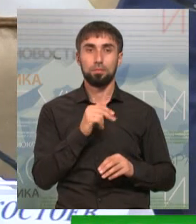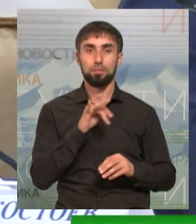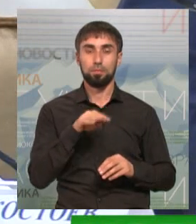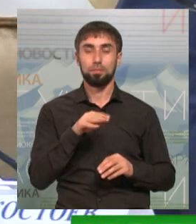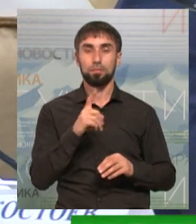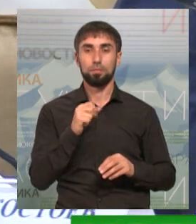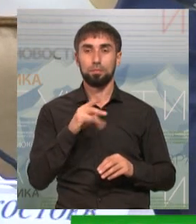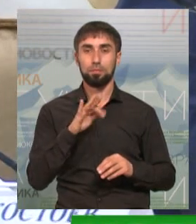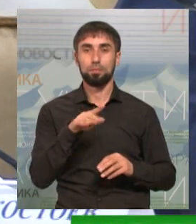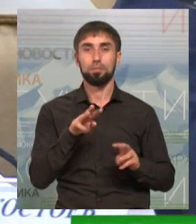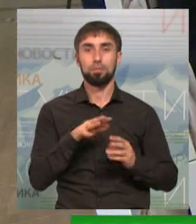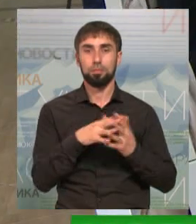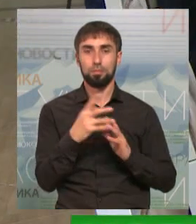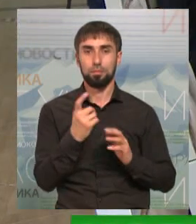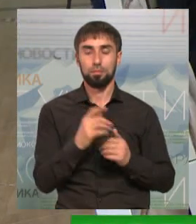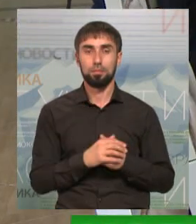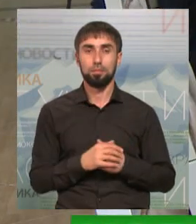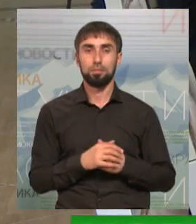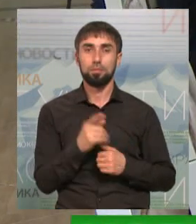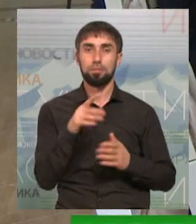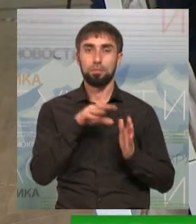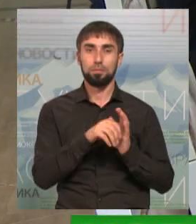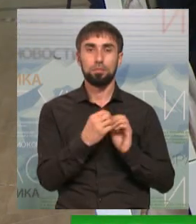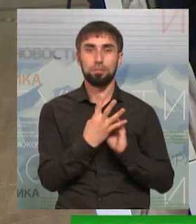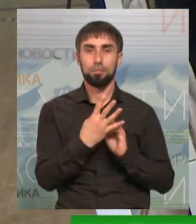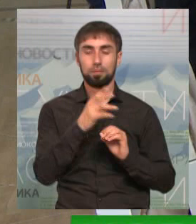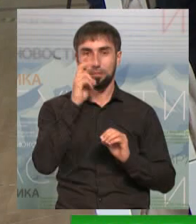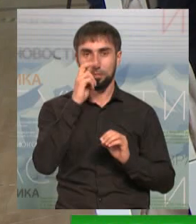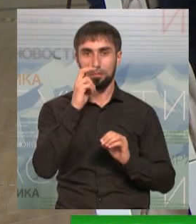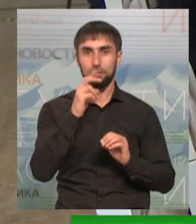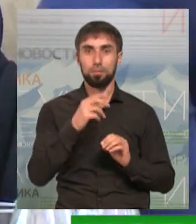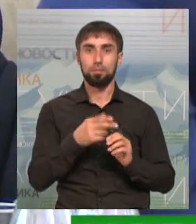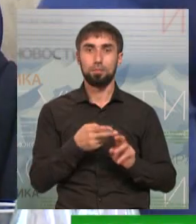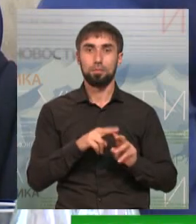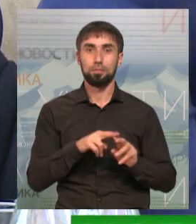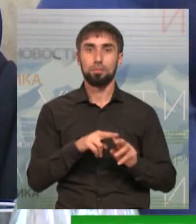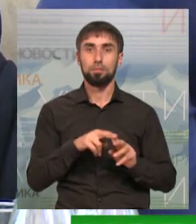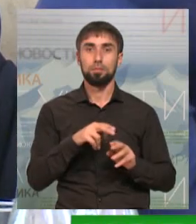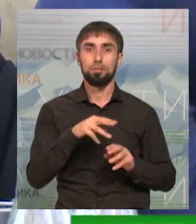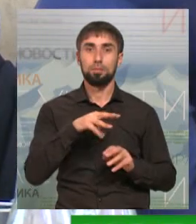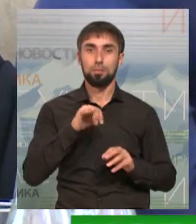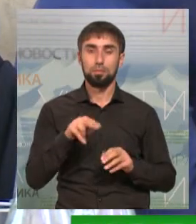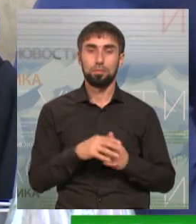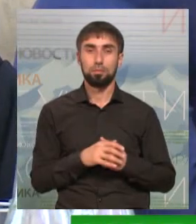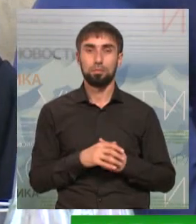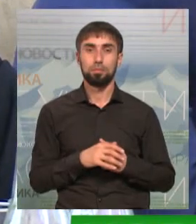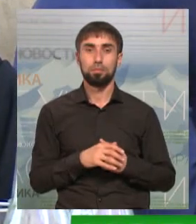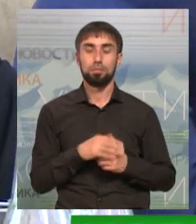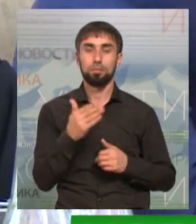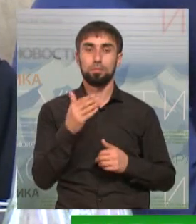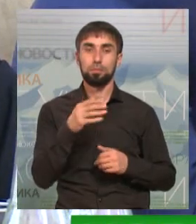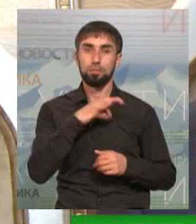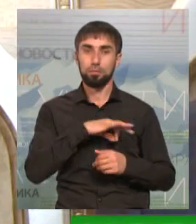В агропромышленный комплекс республики входят около 14 государственных унитарных предприятий. Одни из них приносят прибыль